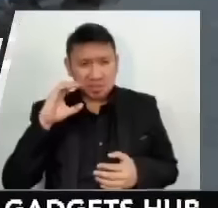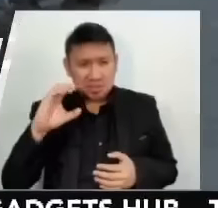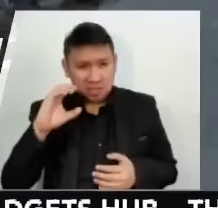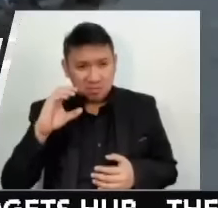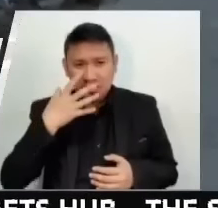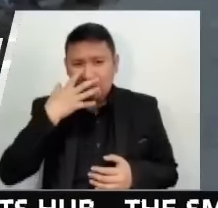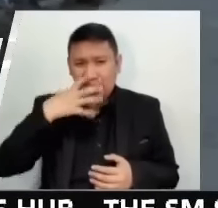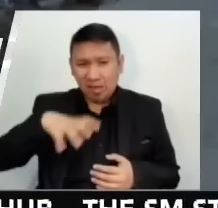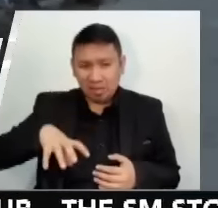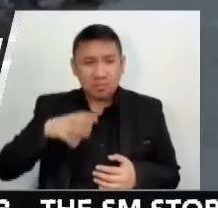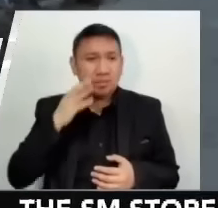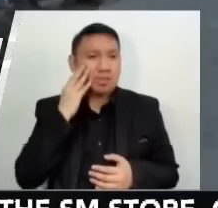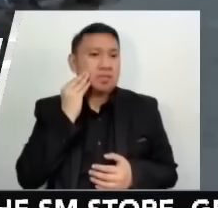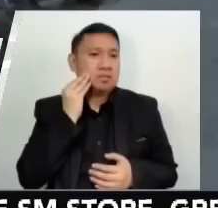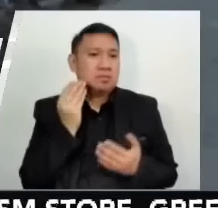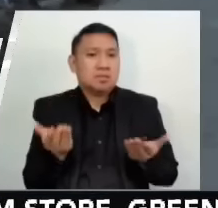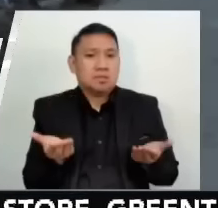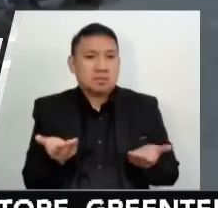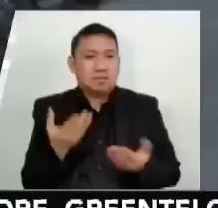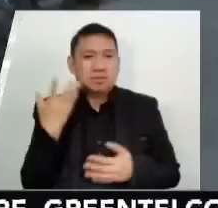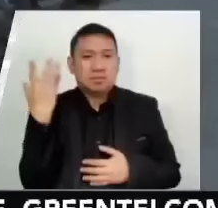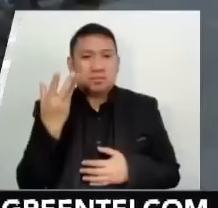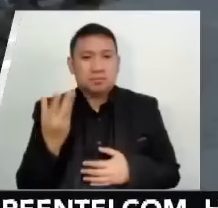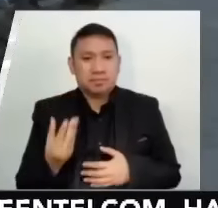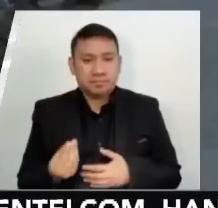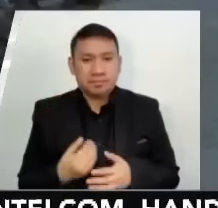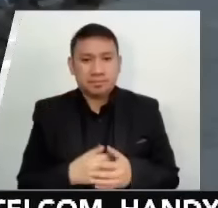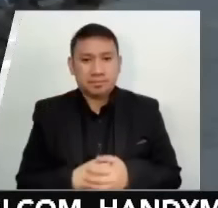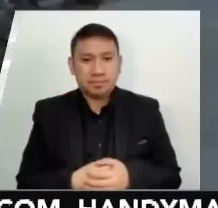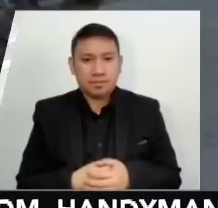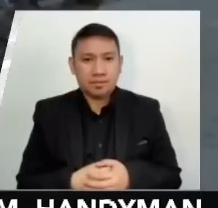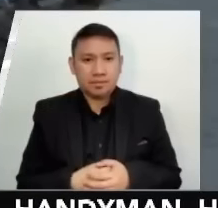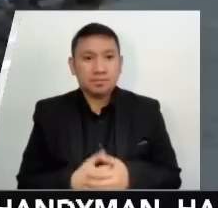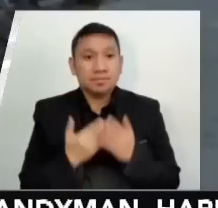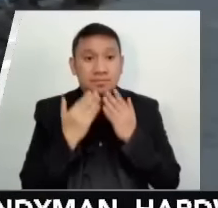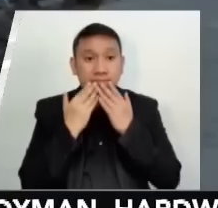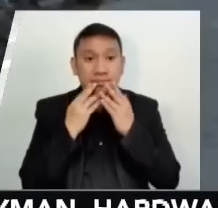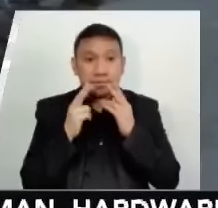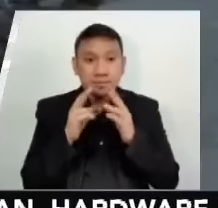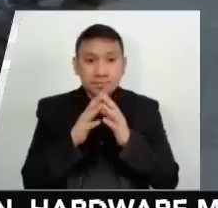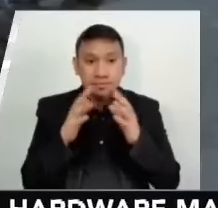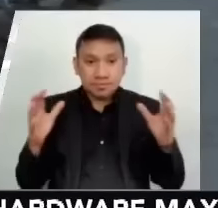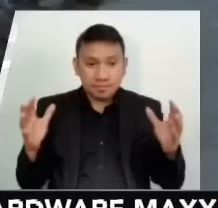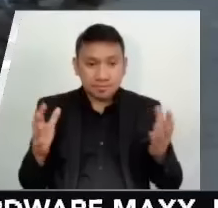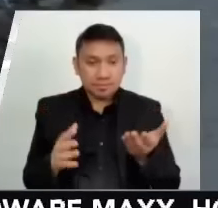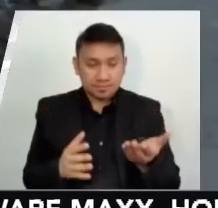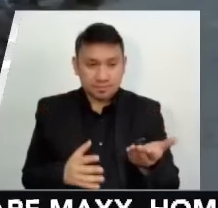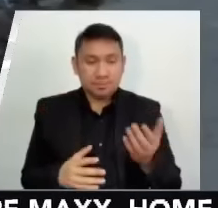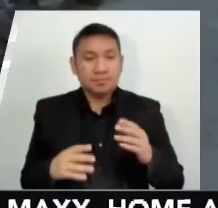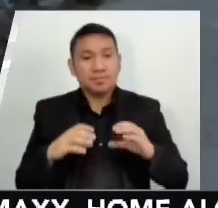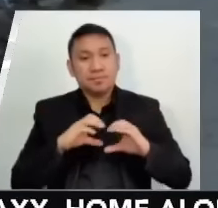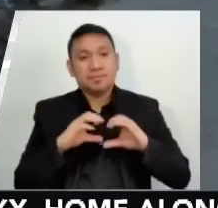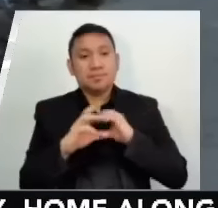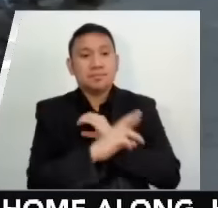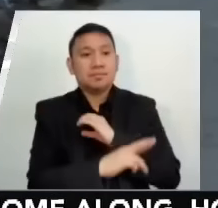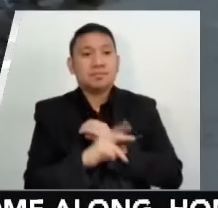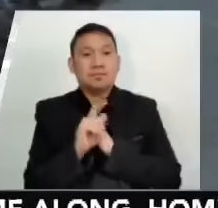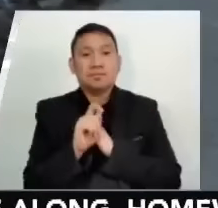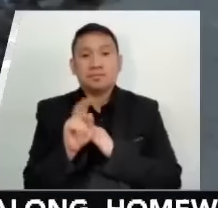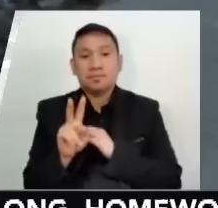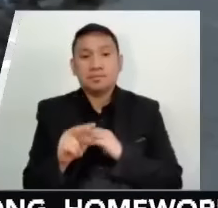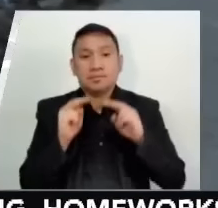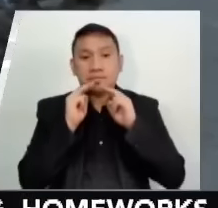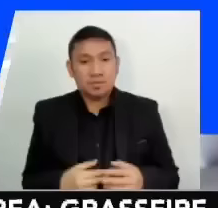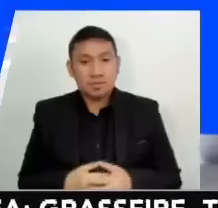mararamdaman sa Batangas Igan Maraming salamat Paul Hernandez ng GMA Regional TV balitang Southern